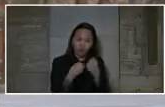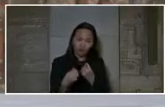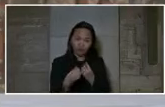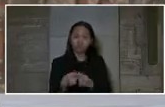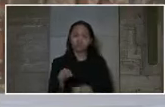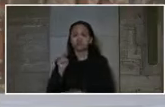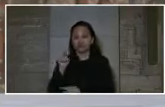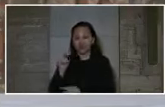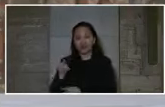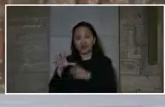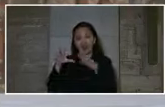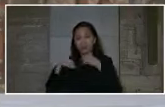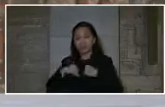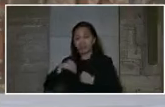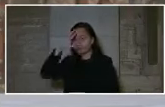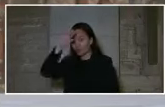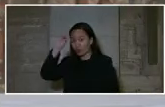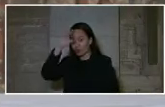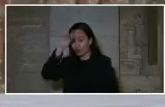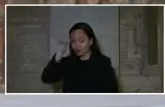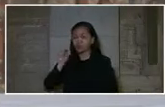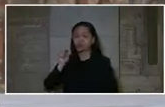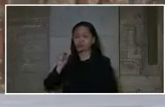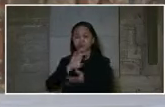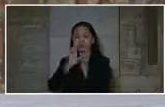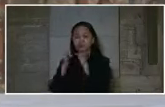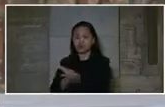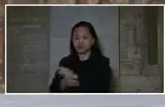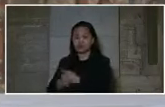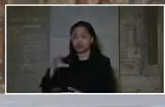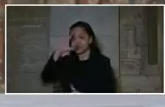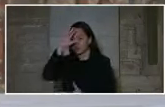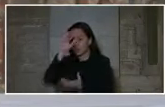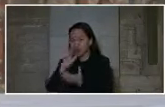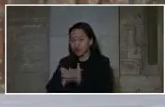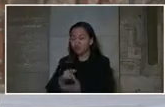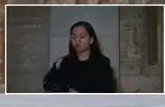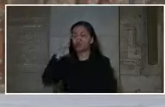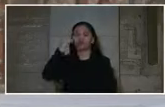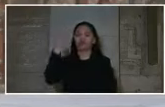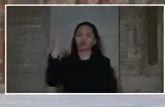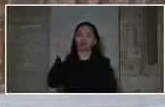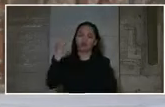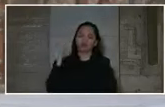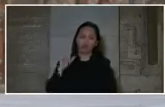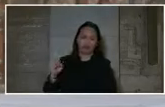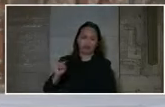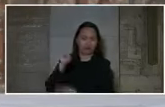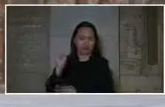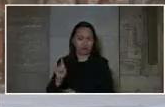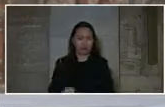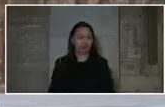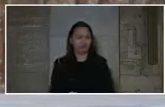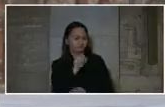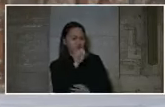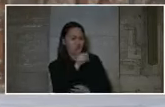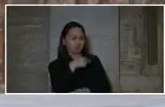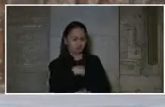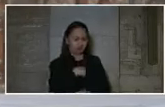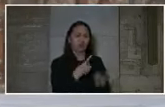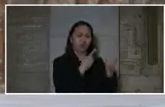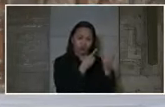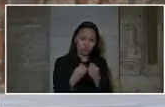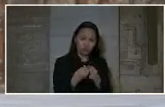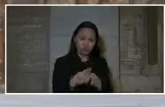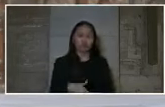Tinatanggap mo ba ang lalaking ito na maging asawa mo habang buhay? Yes, I do. Meron pa kang paluha-luhayan,